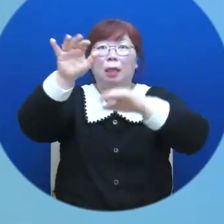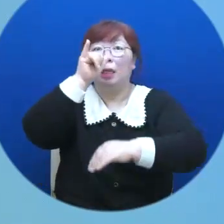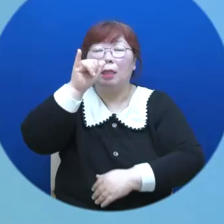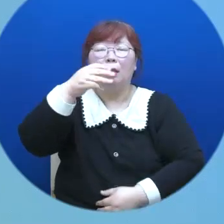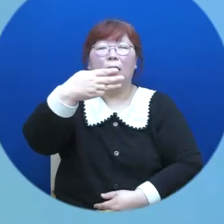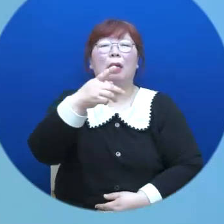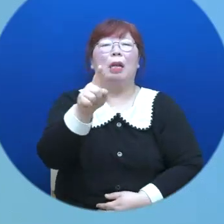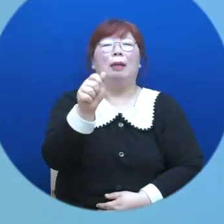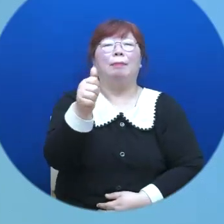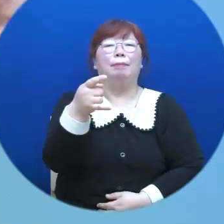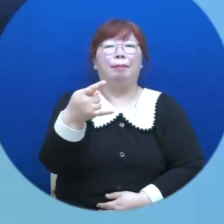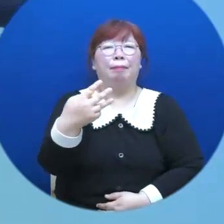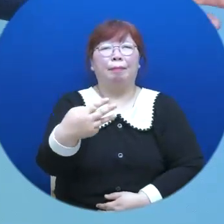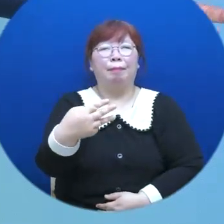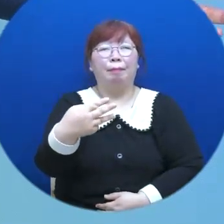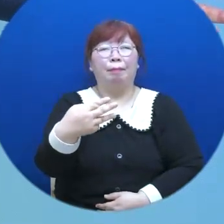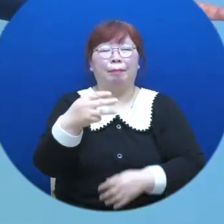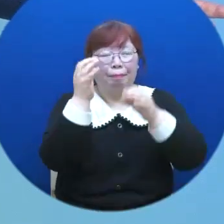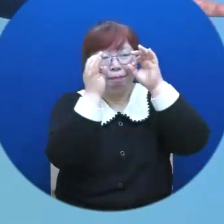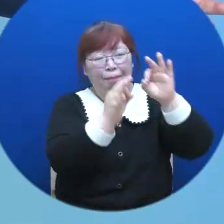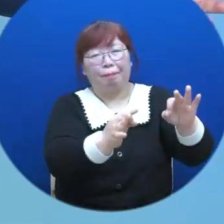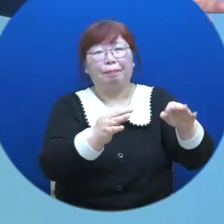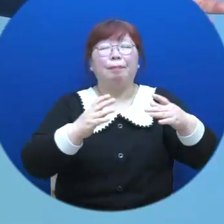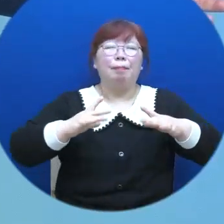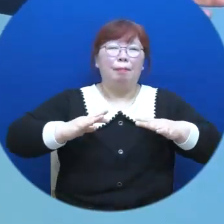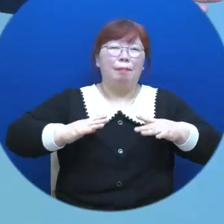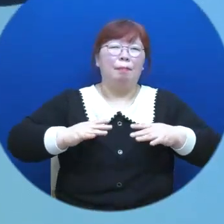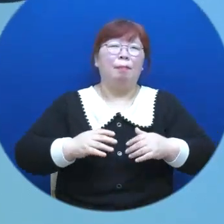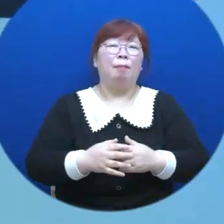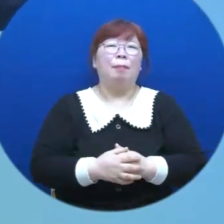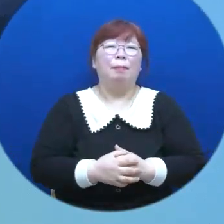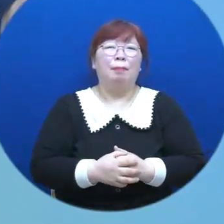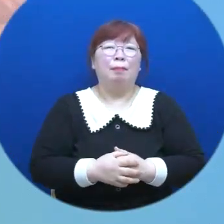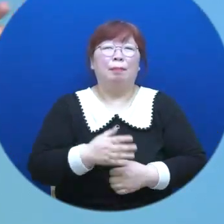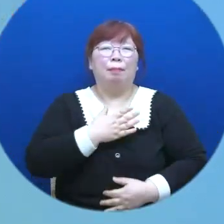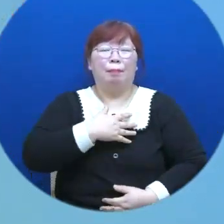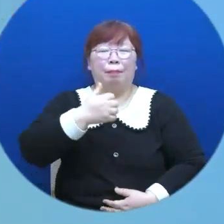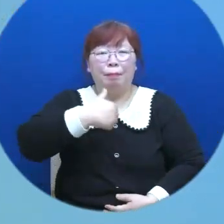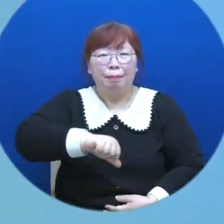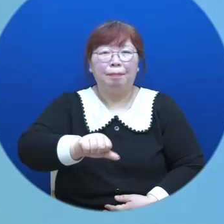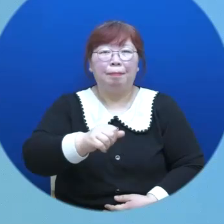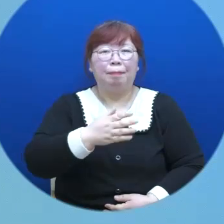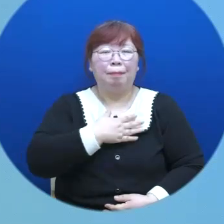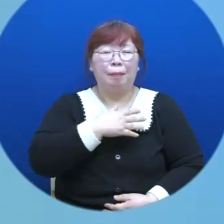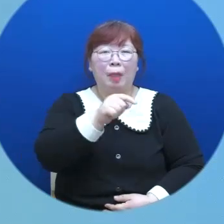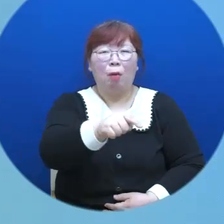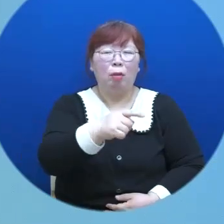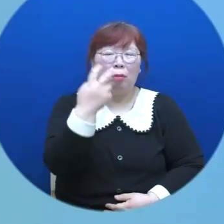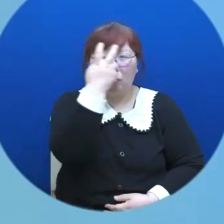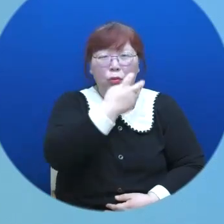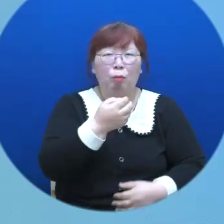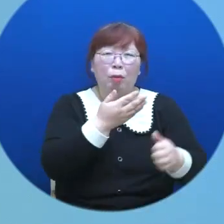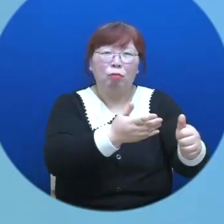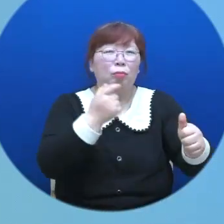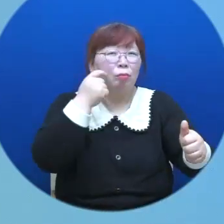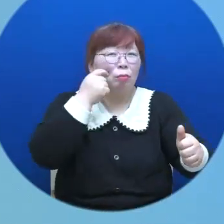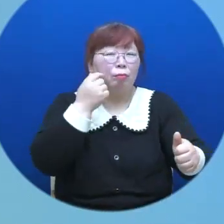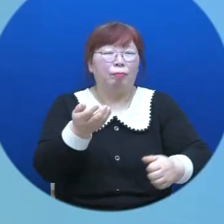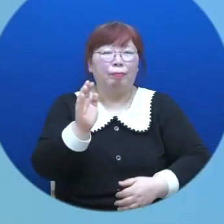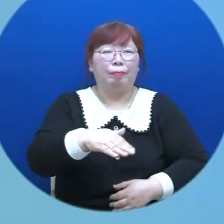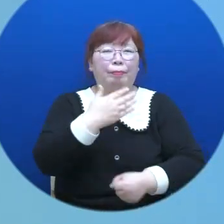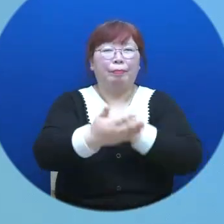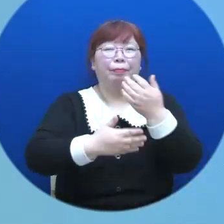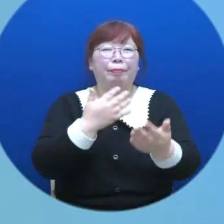간 라헬이 그 요셉을 보면서 얼마나 자랑스러웠겠어요. 내 아들, 내가 너를 돌보지 못했지만은